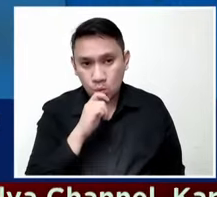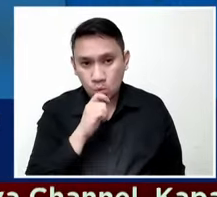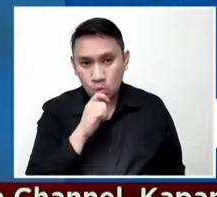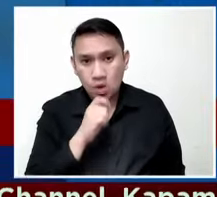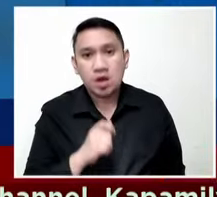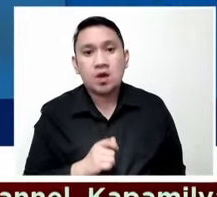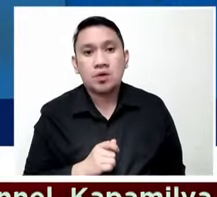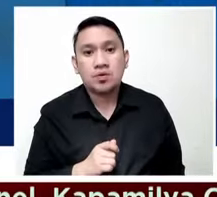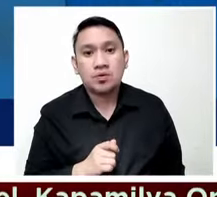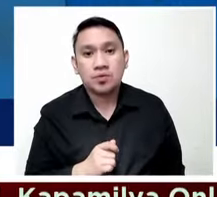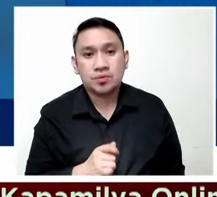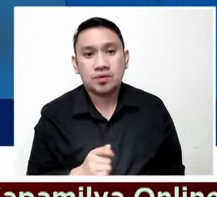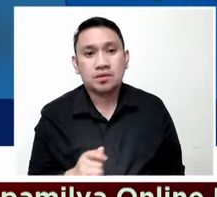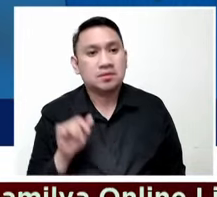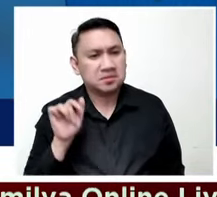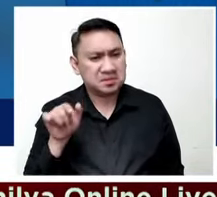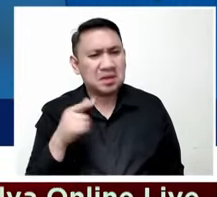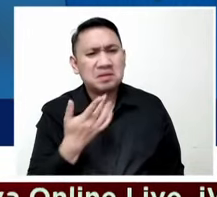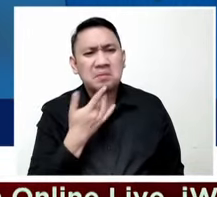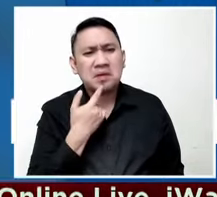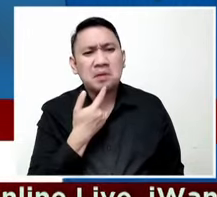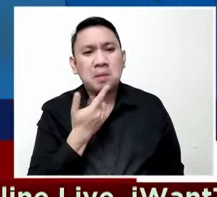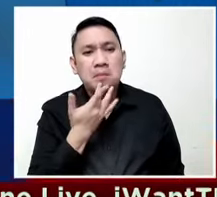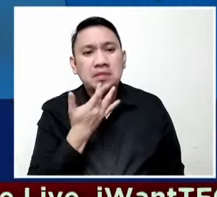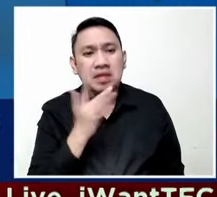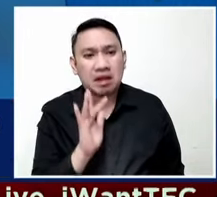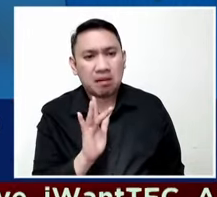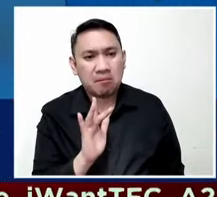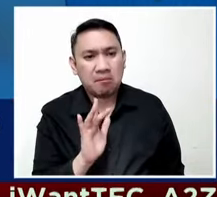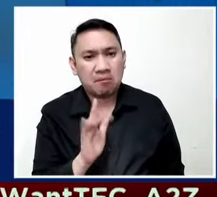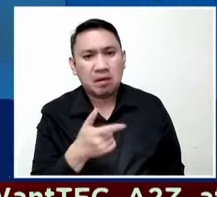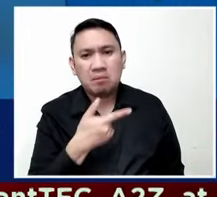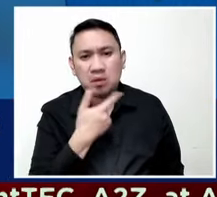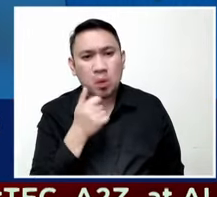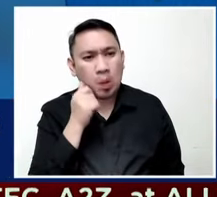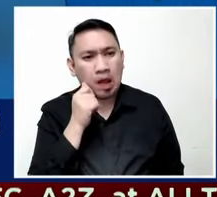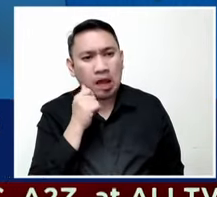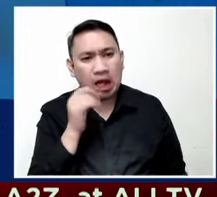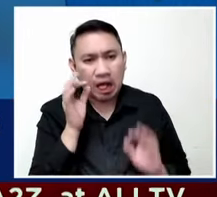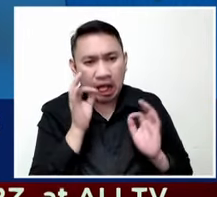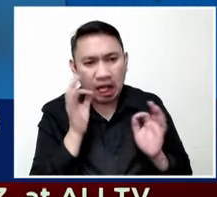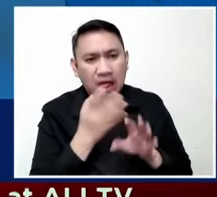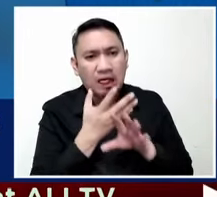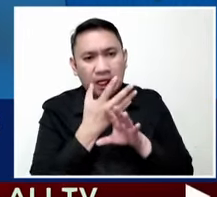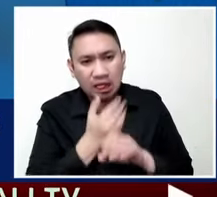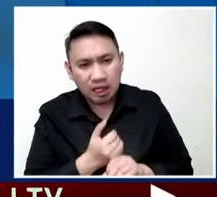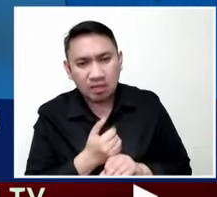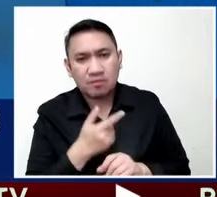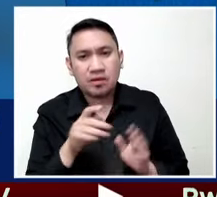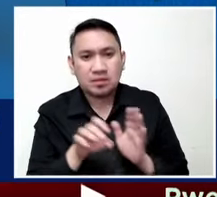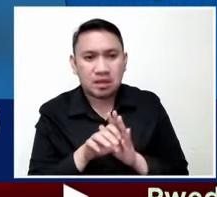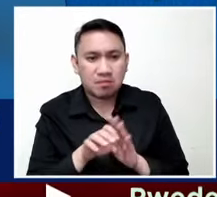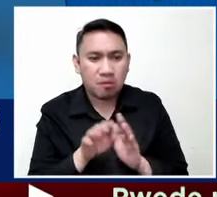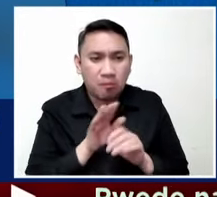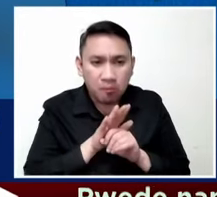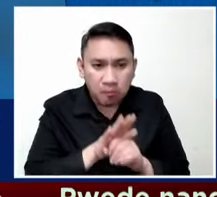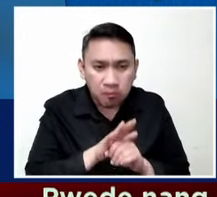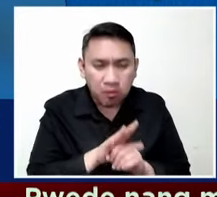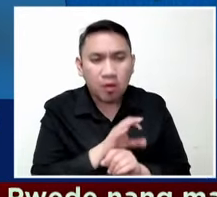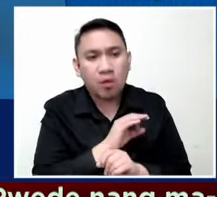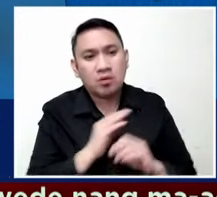kasi. Nasa point pa ako na talagang hinahanap-hanap ko pa. Kasi sa trabaho, pag-stress, pag sa bahay,